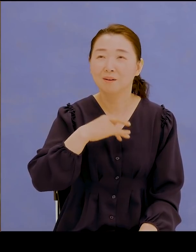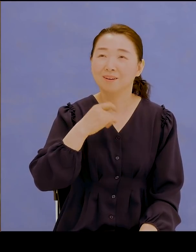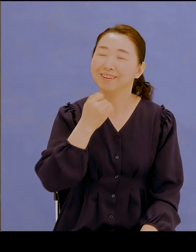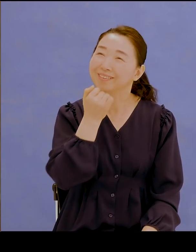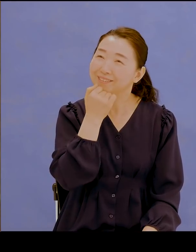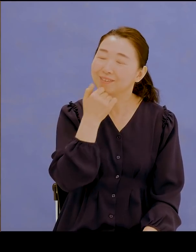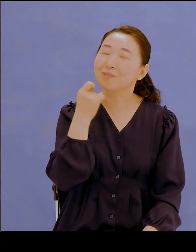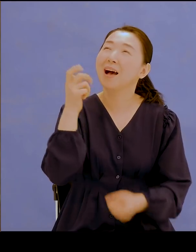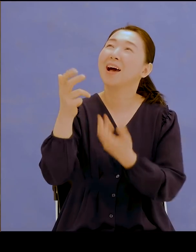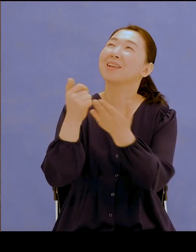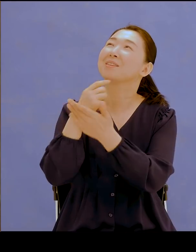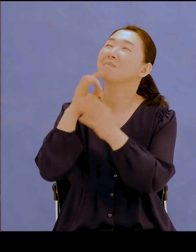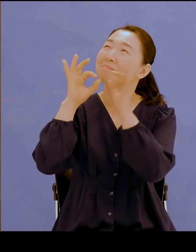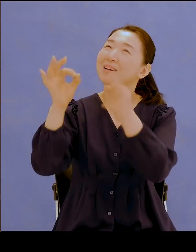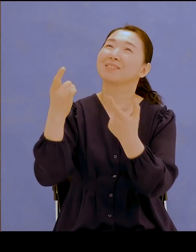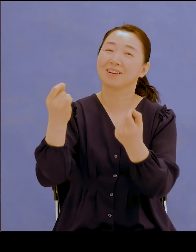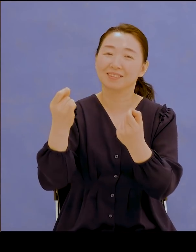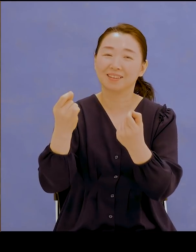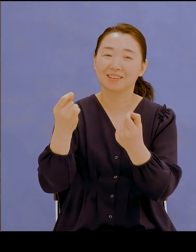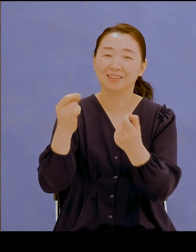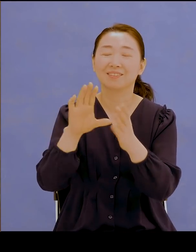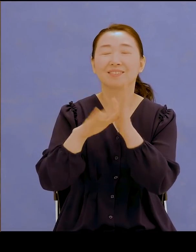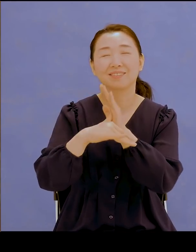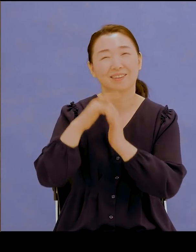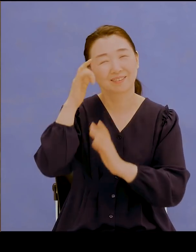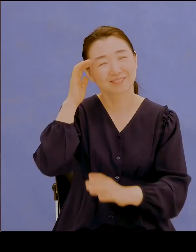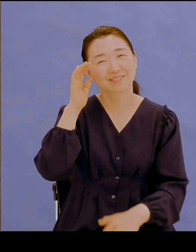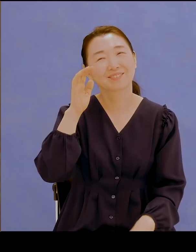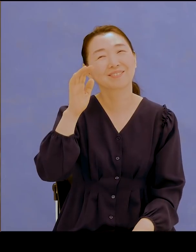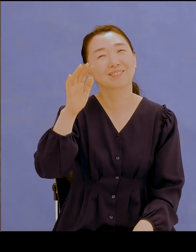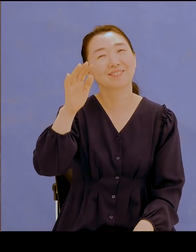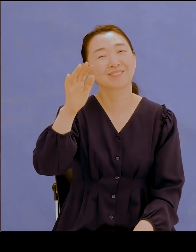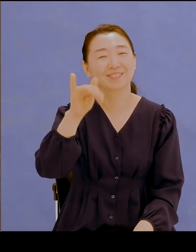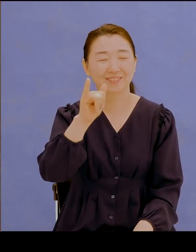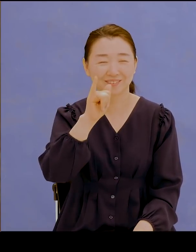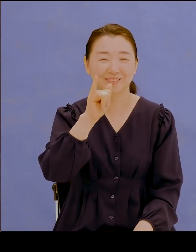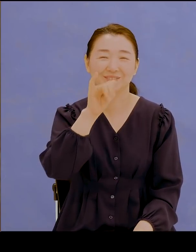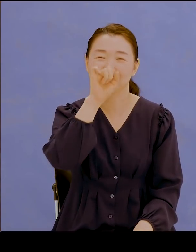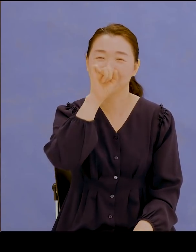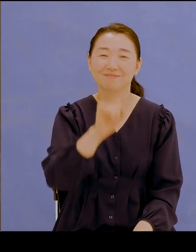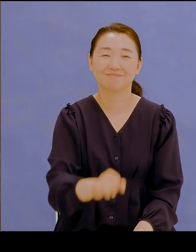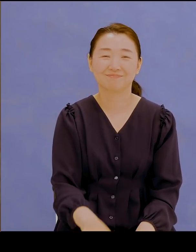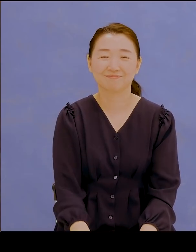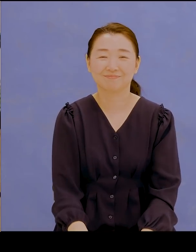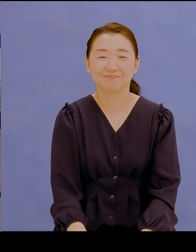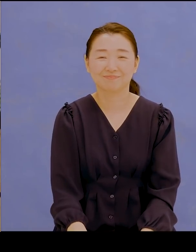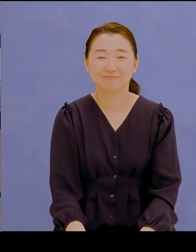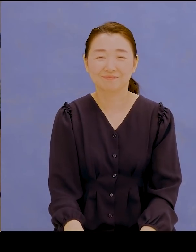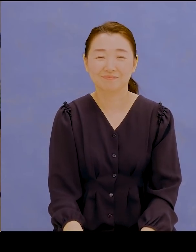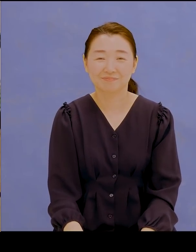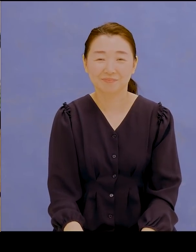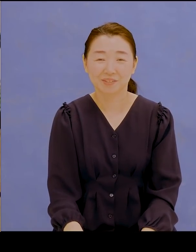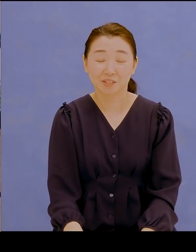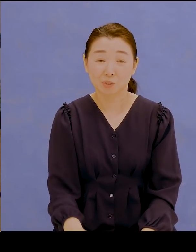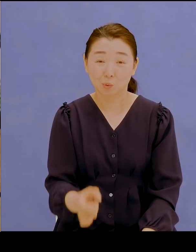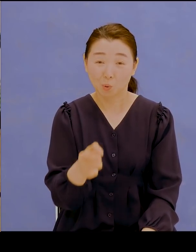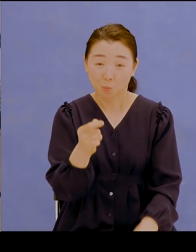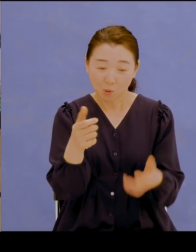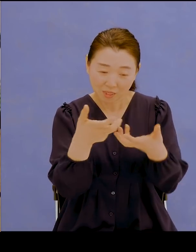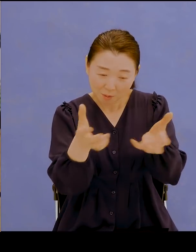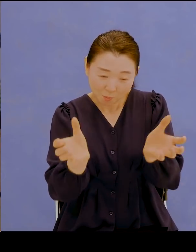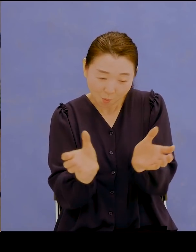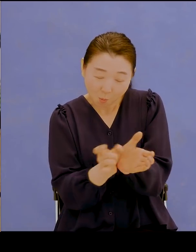하나님은 봐요. 하여튼 그때가 너무 또 그리울 정도로 너무 그때 너무 좋았던 것 같아요. 아니 그 셀